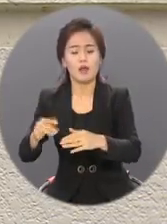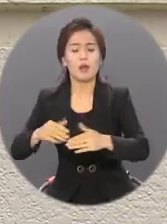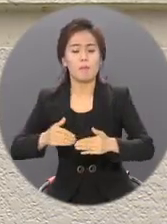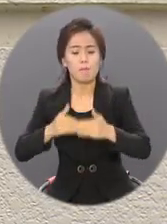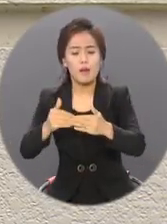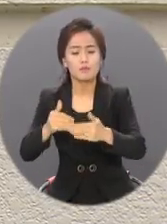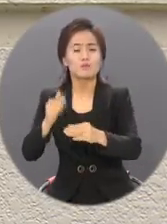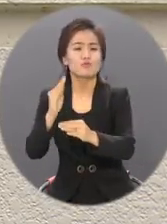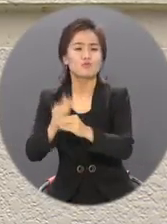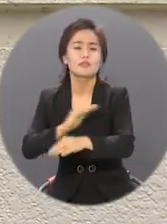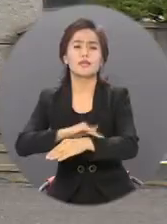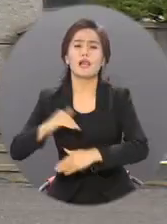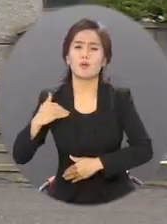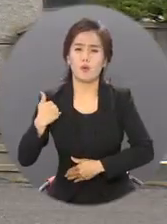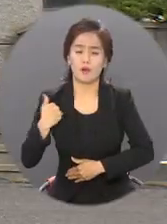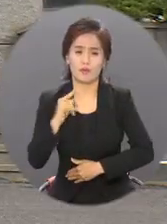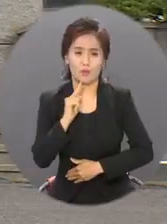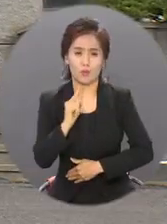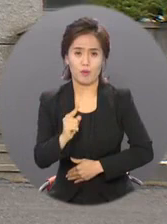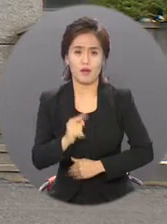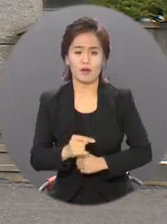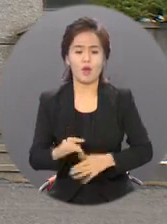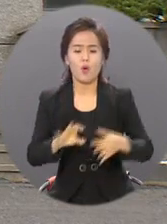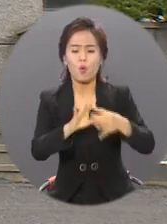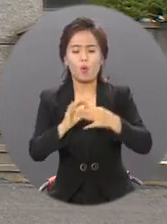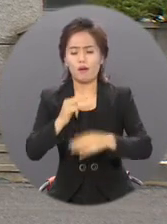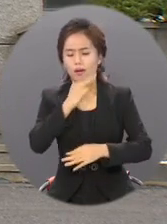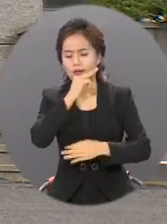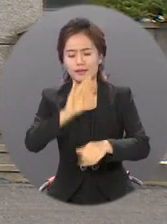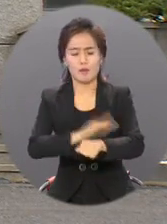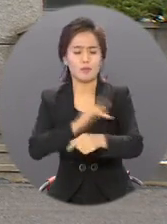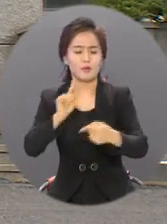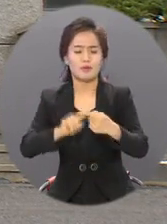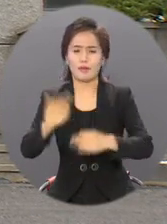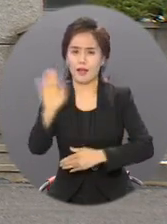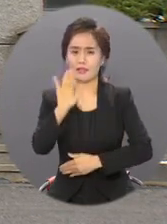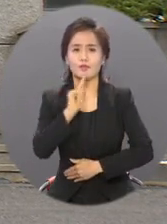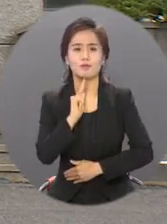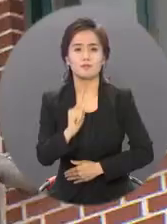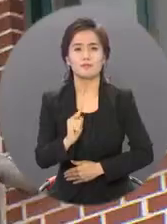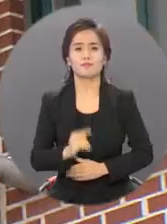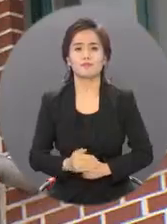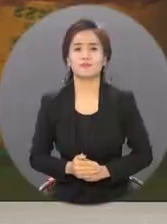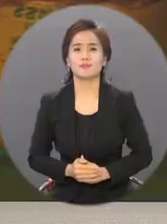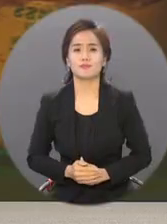절차가 진행 중인 사실을 몰랐었다 며 관련 의혹을 부인하고 있습니다